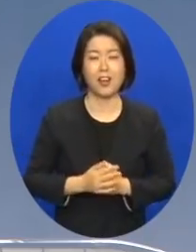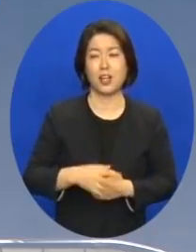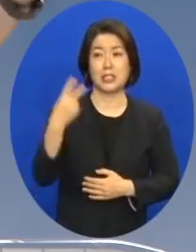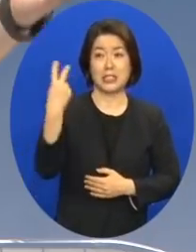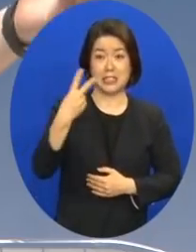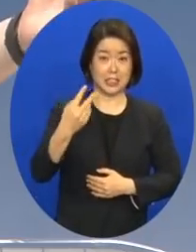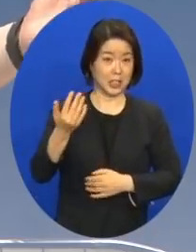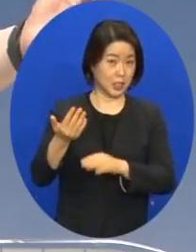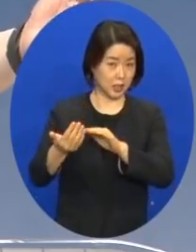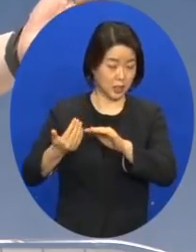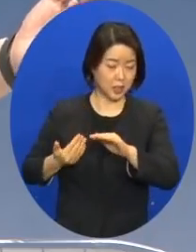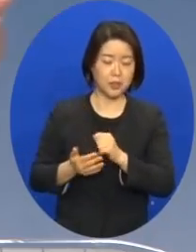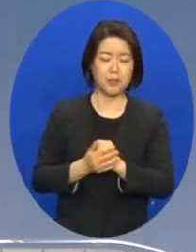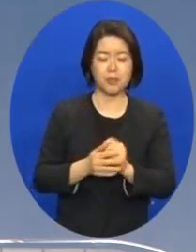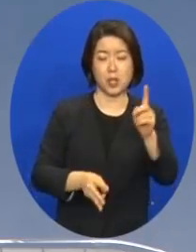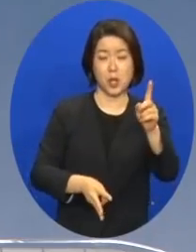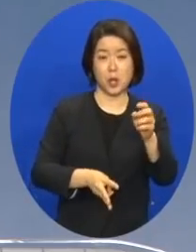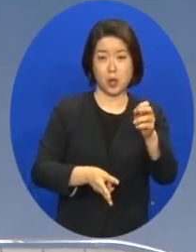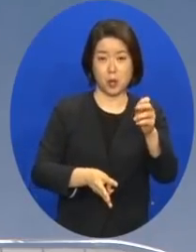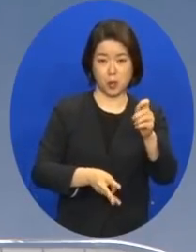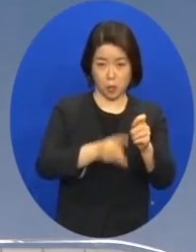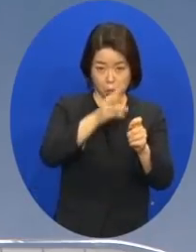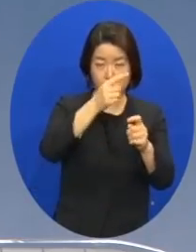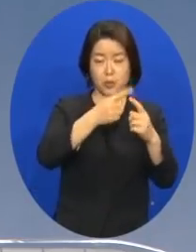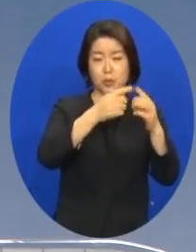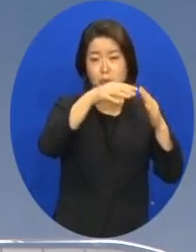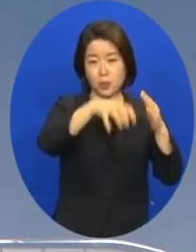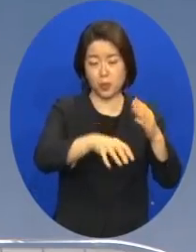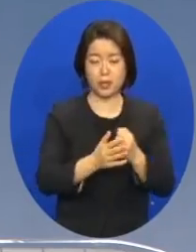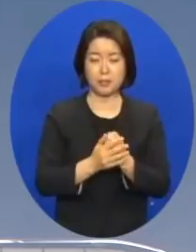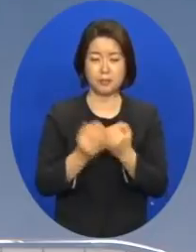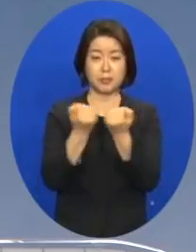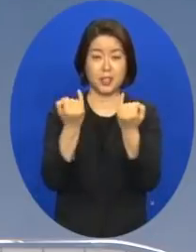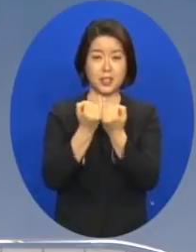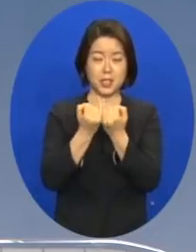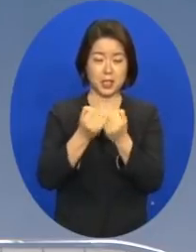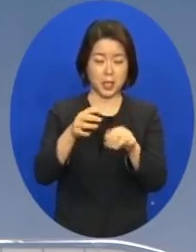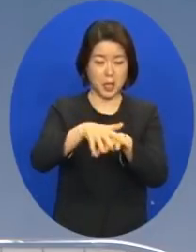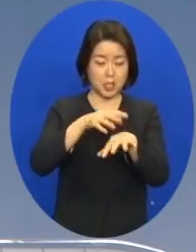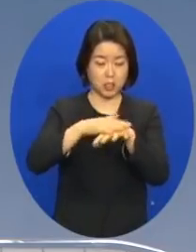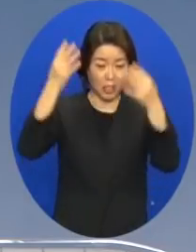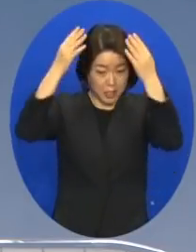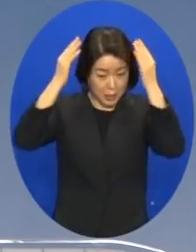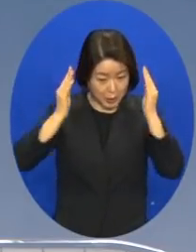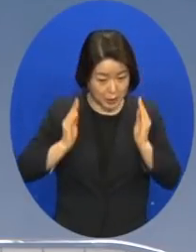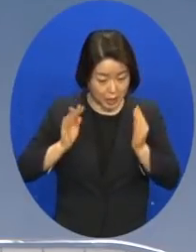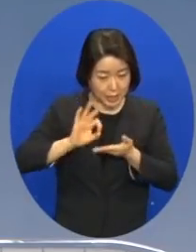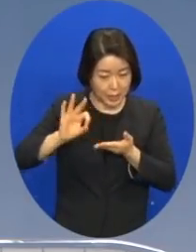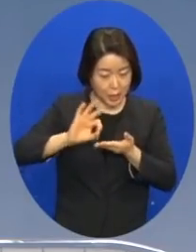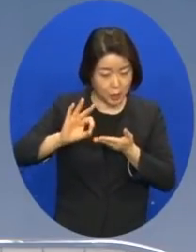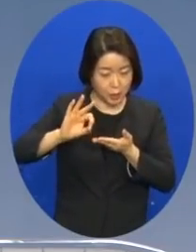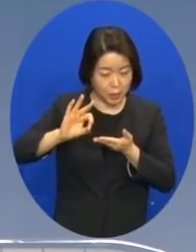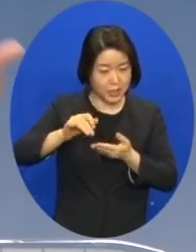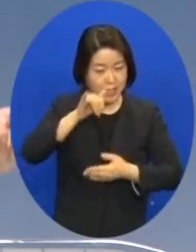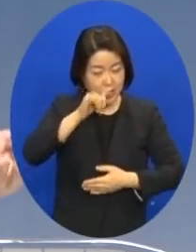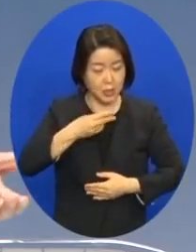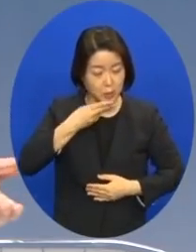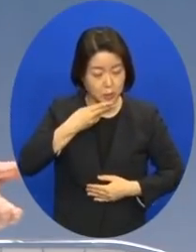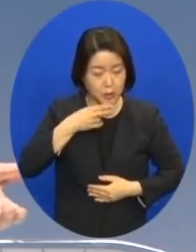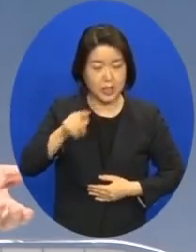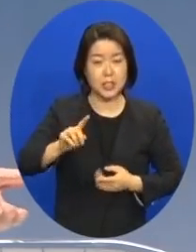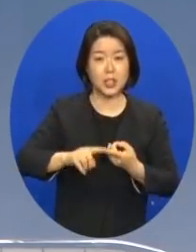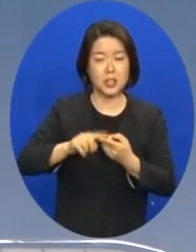2000년 전 고린도 교회에서 여자 성도들이 교회에서 머리에 수건 쓰느냐 마느냐는 문제로 그렇게 심각했는데, 지금